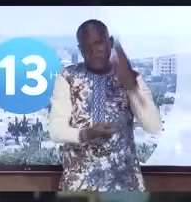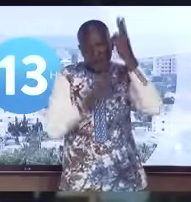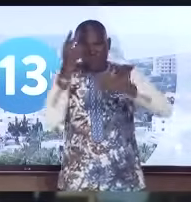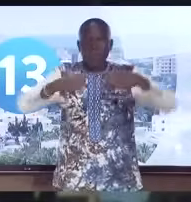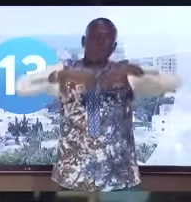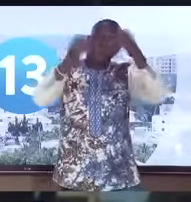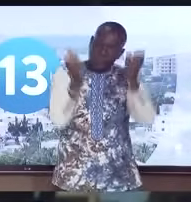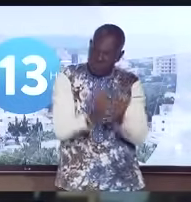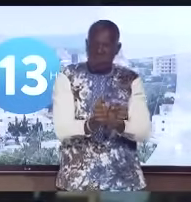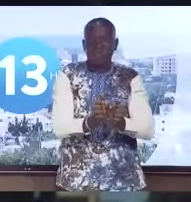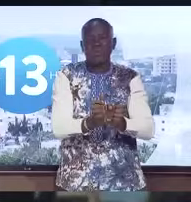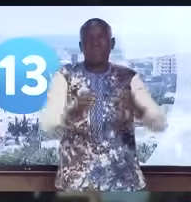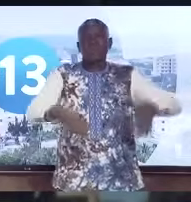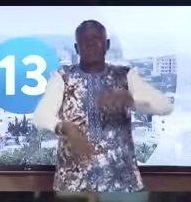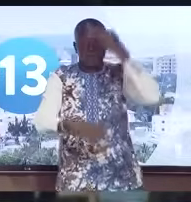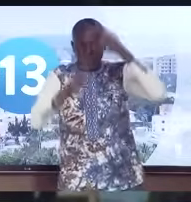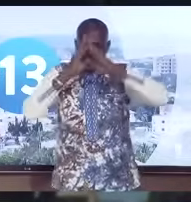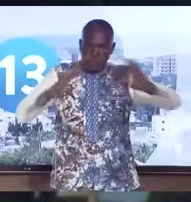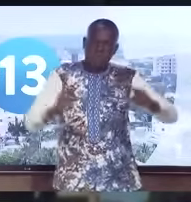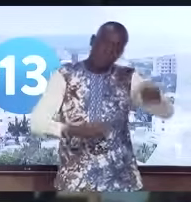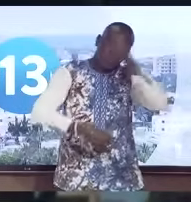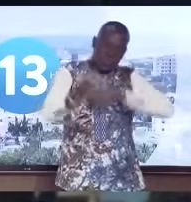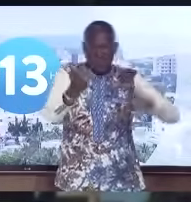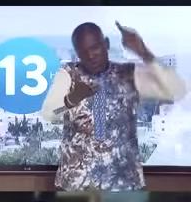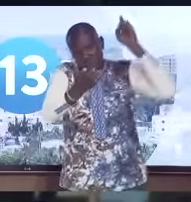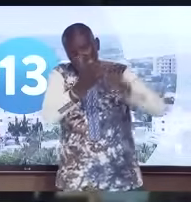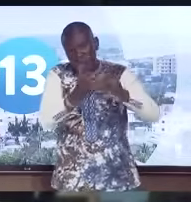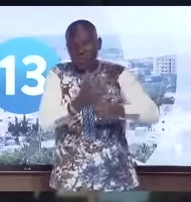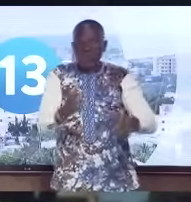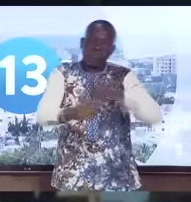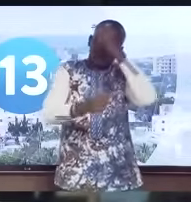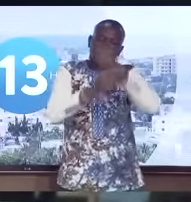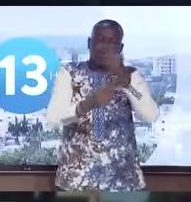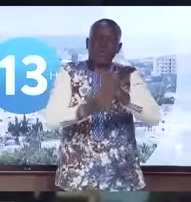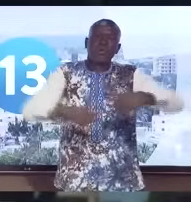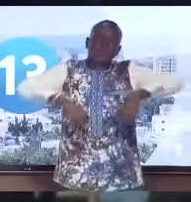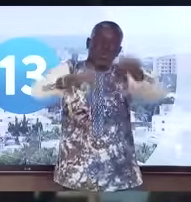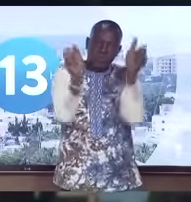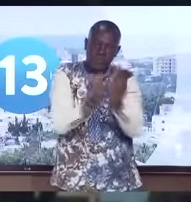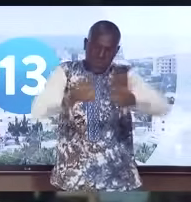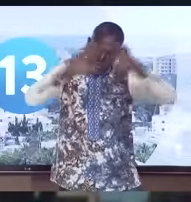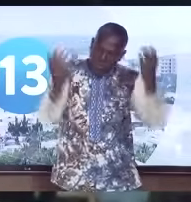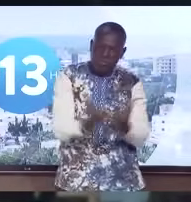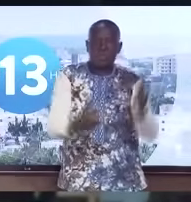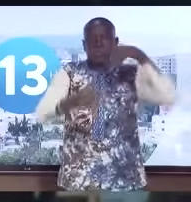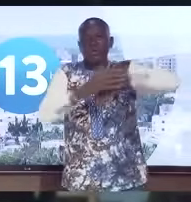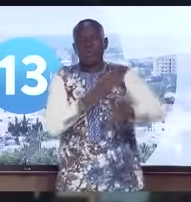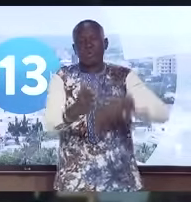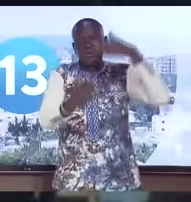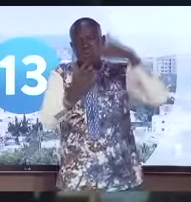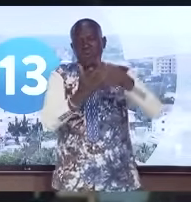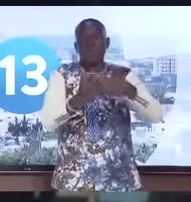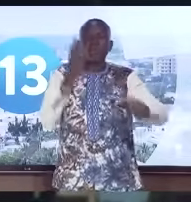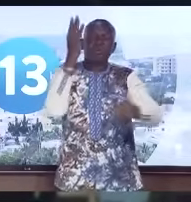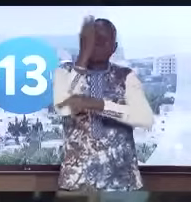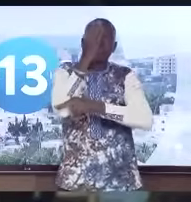délégation du département ministériel est allé constater les réalisations d'une association communautaire à Corsimouro dans la région